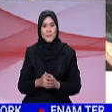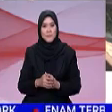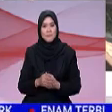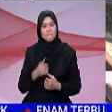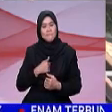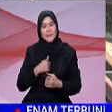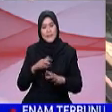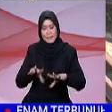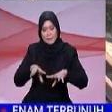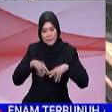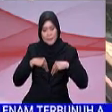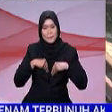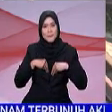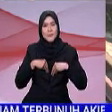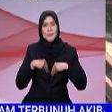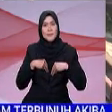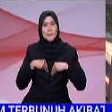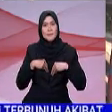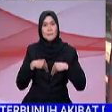Ini paredo walaupun.